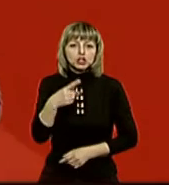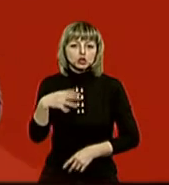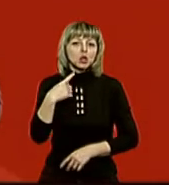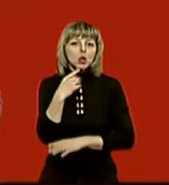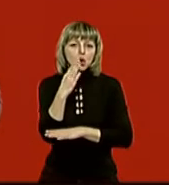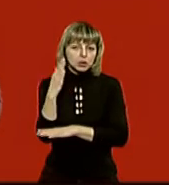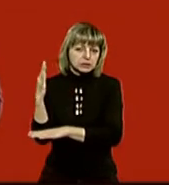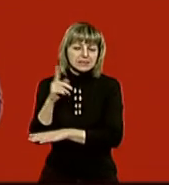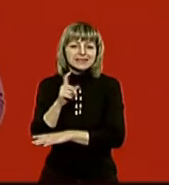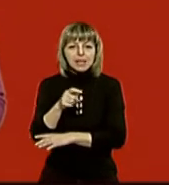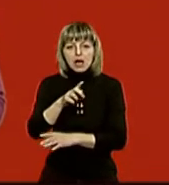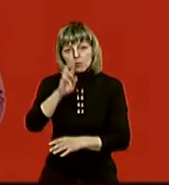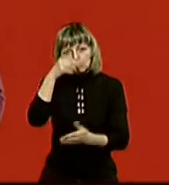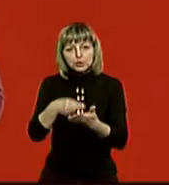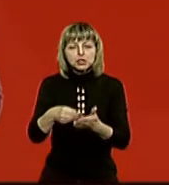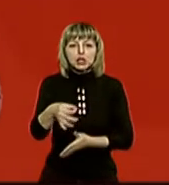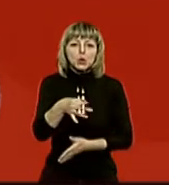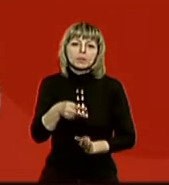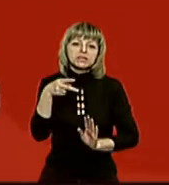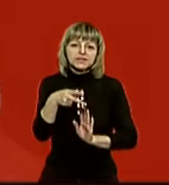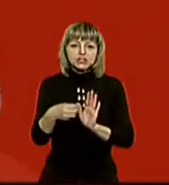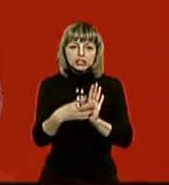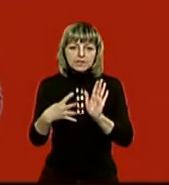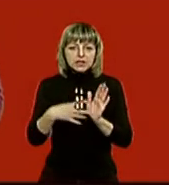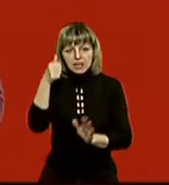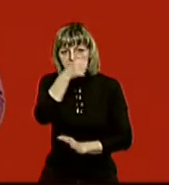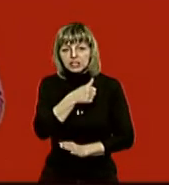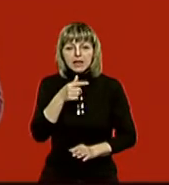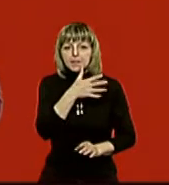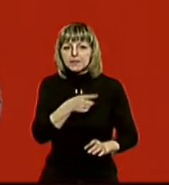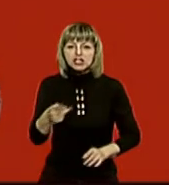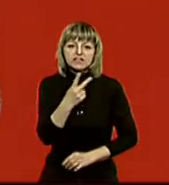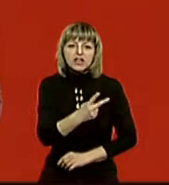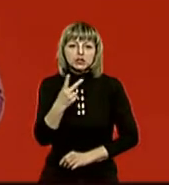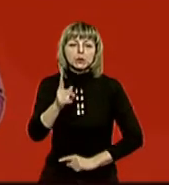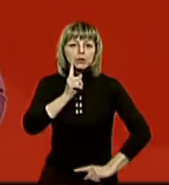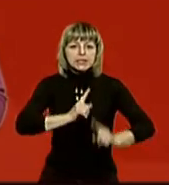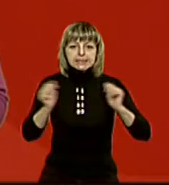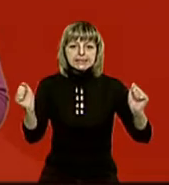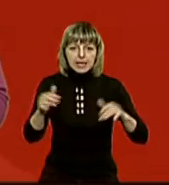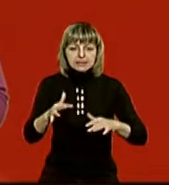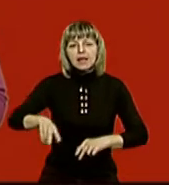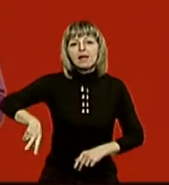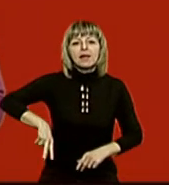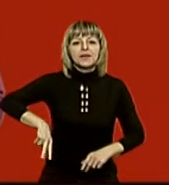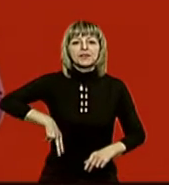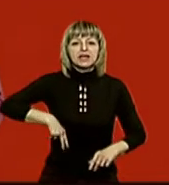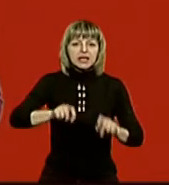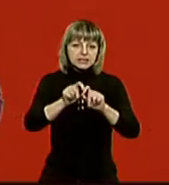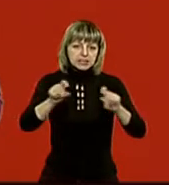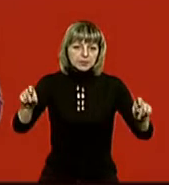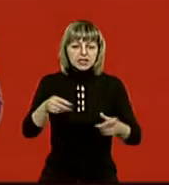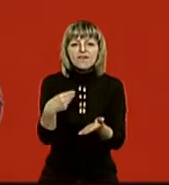голосами проголосували за бюджет області на 2019 рік під час 22-ї сесії. Директор департаменту